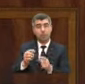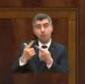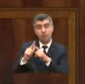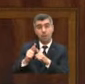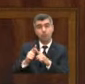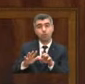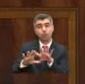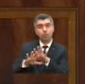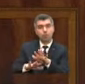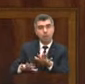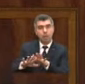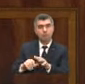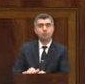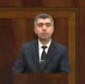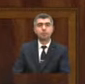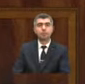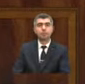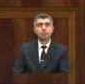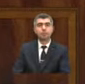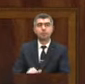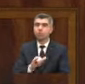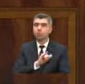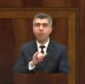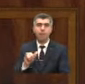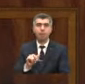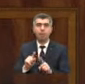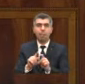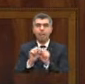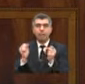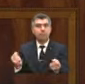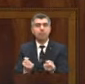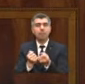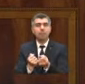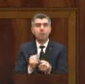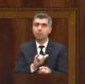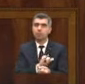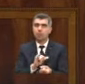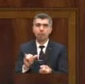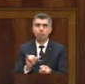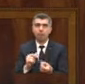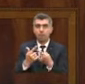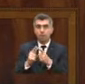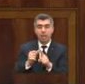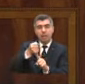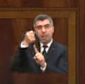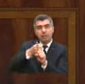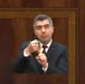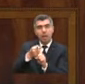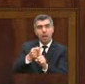الاجتماعية، وبأن ما يمكنش تكون تنمية كيفما كانت طبيعتها، ما يكونش إصلاح